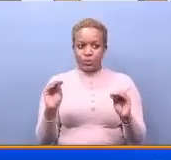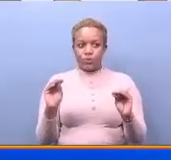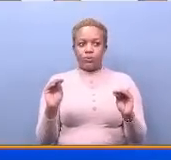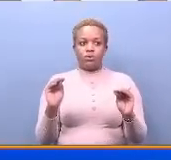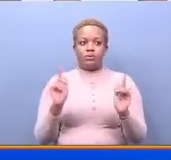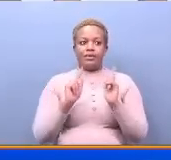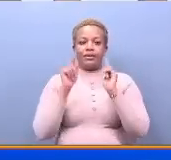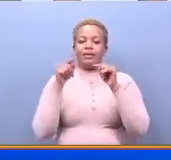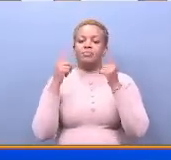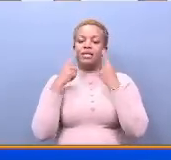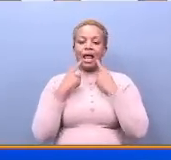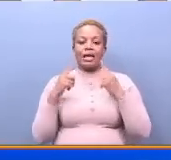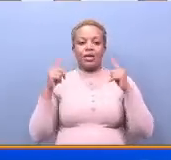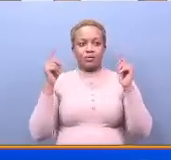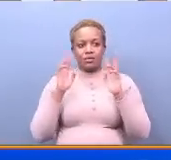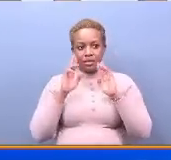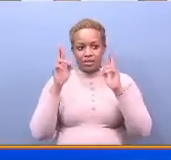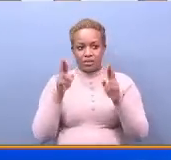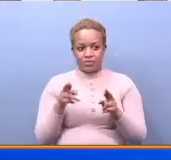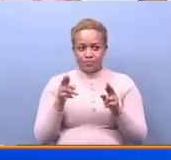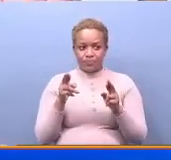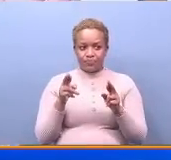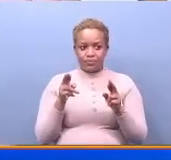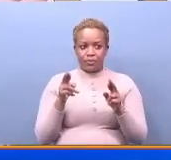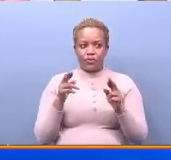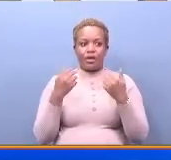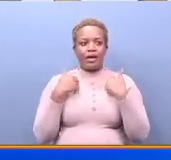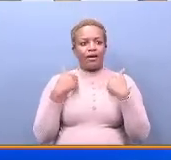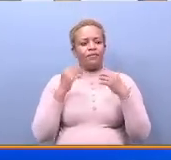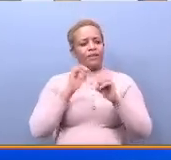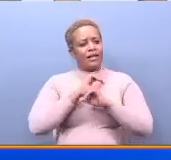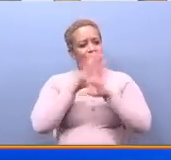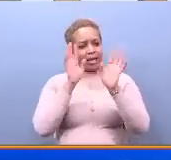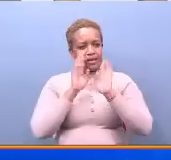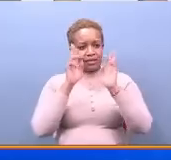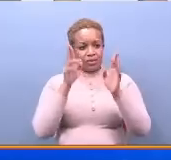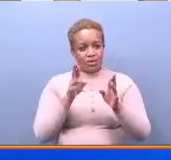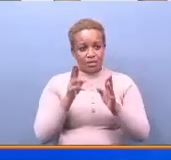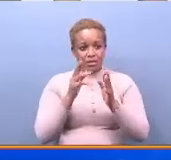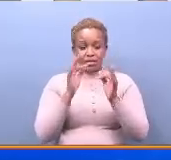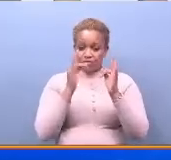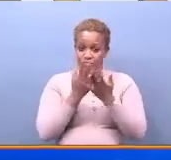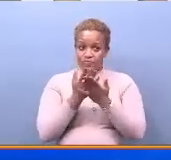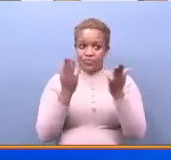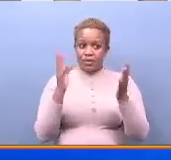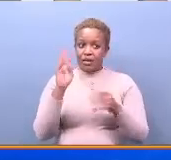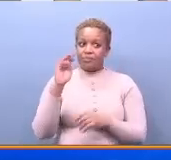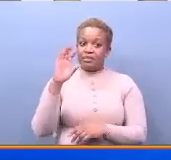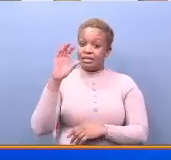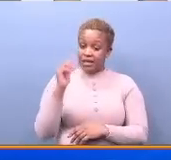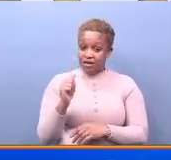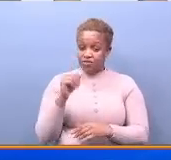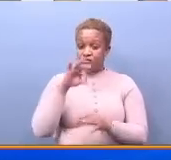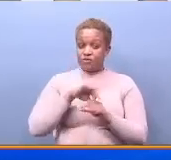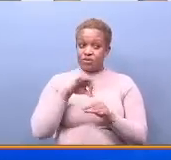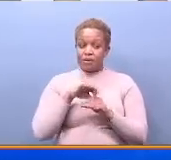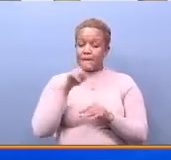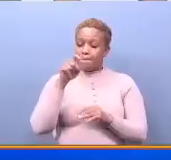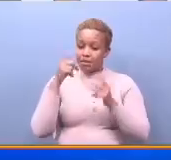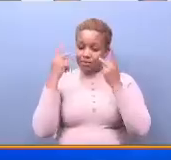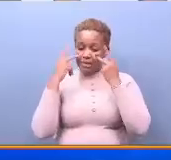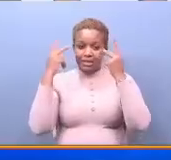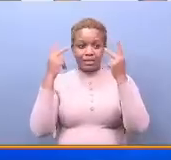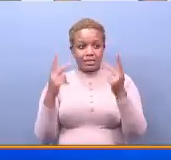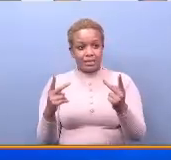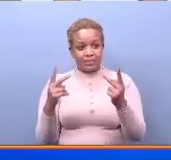kutangaza matokeo. Standing orders ziko very clear. Wewe kama ni MCA, unapiga kura, lazima uonekane. Mimi ni